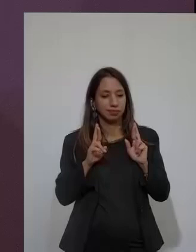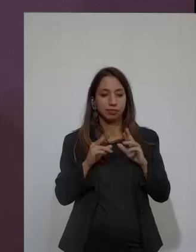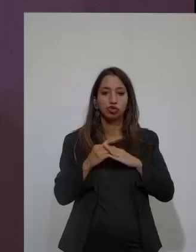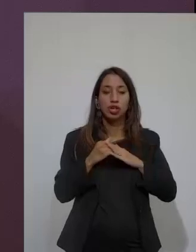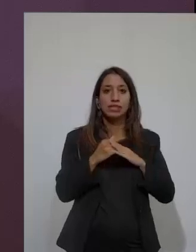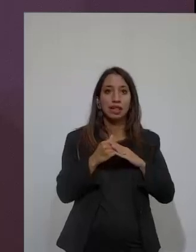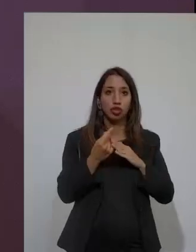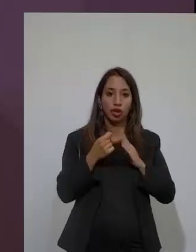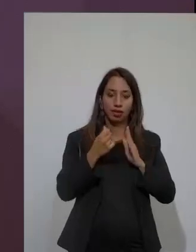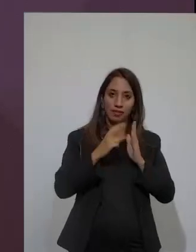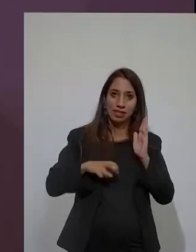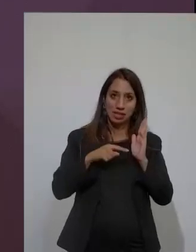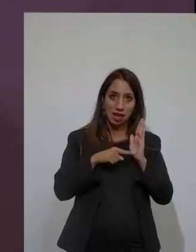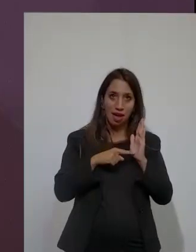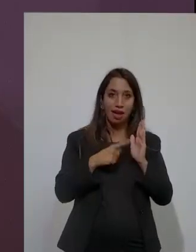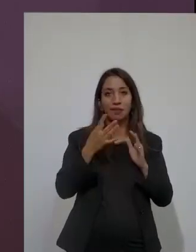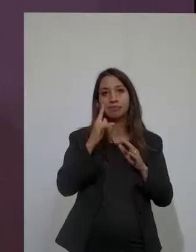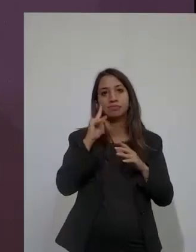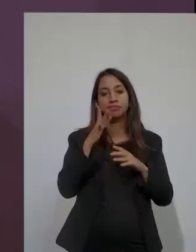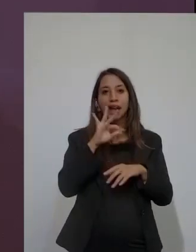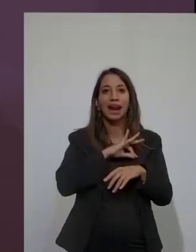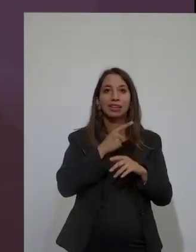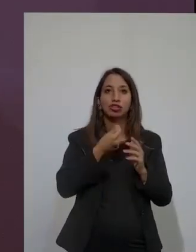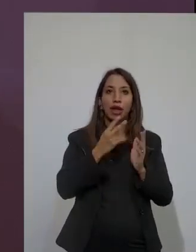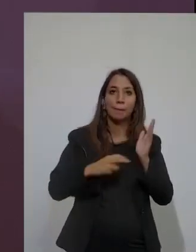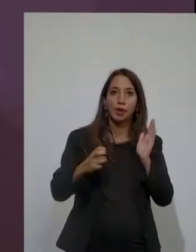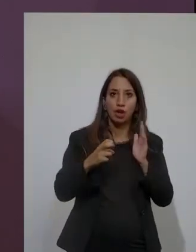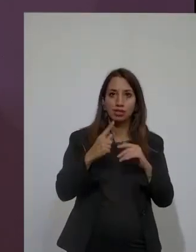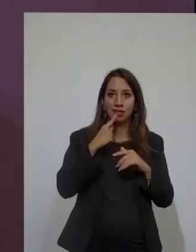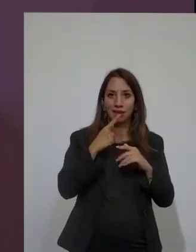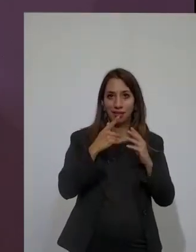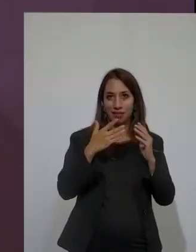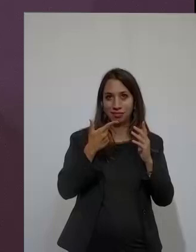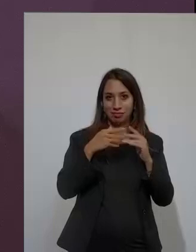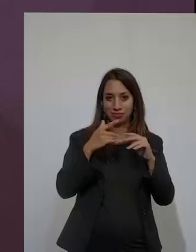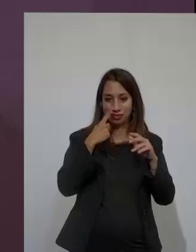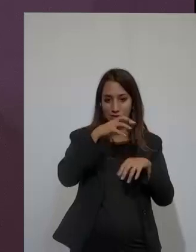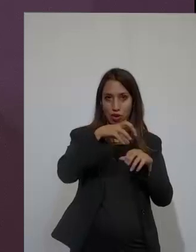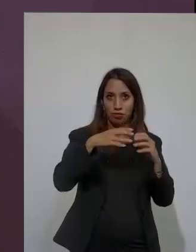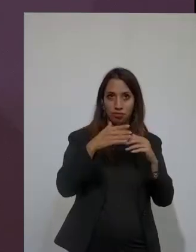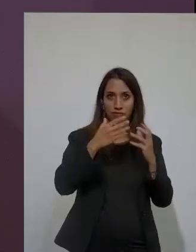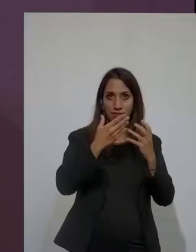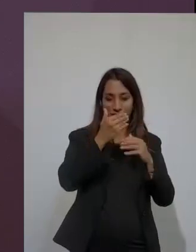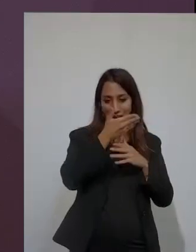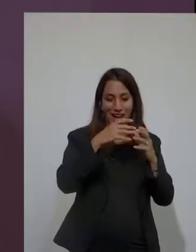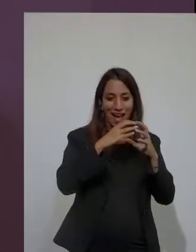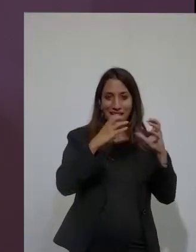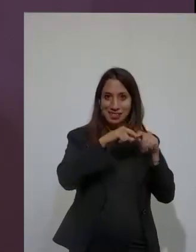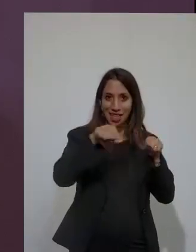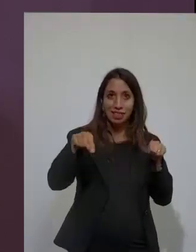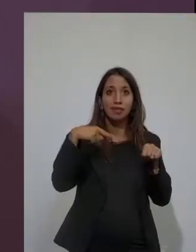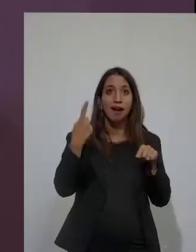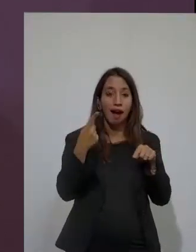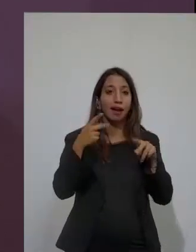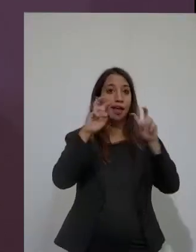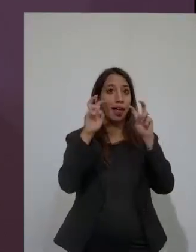fiscale tipo il credito d'imposta per le ristrutturazioni, tra i quali vi rientrano gli interventi di efficientamento energetico.